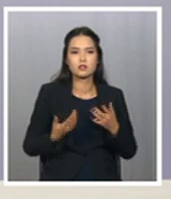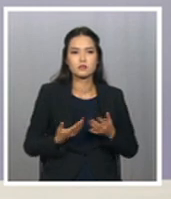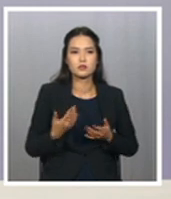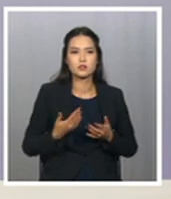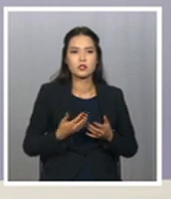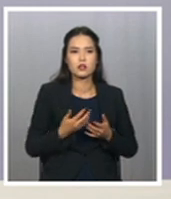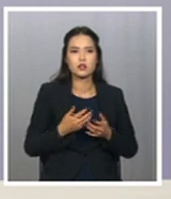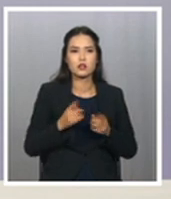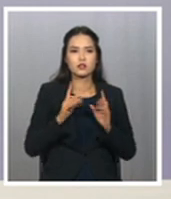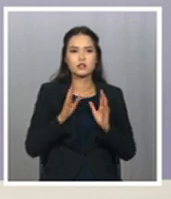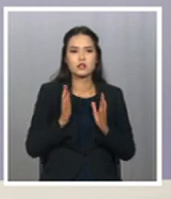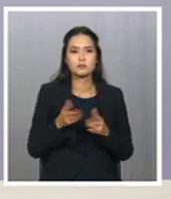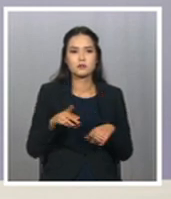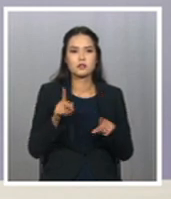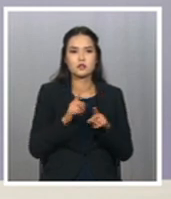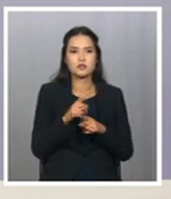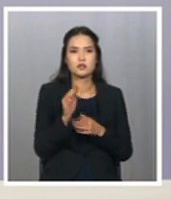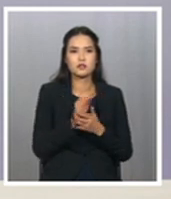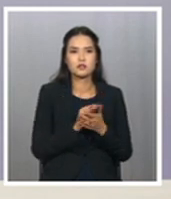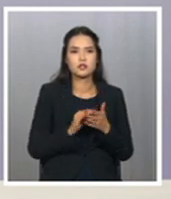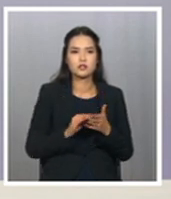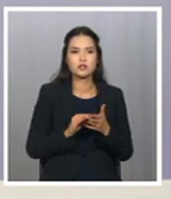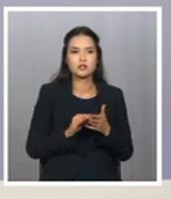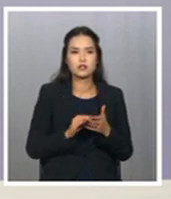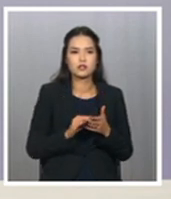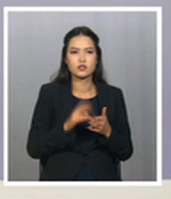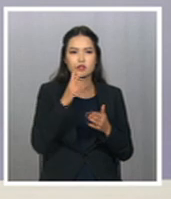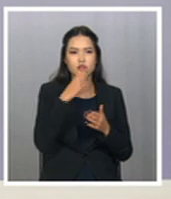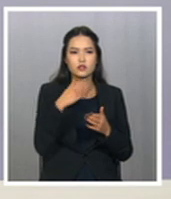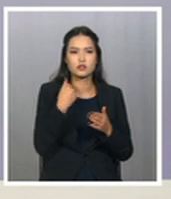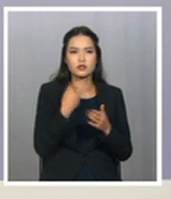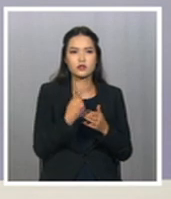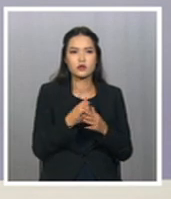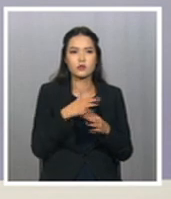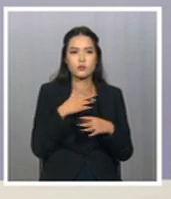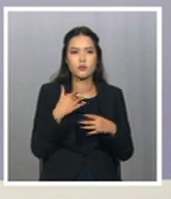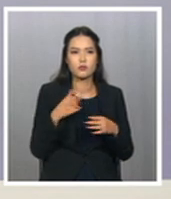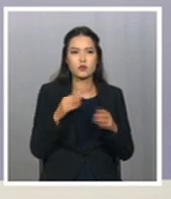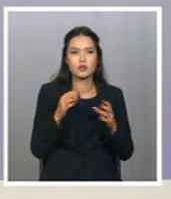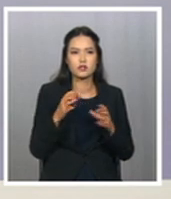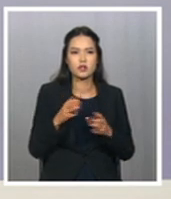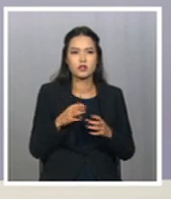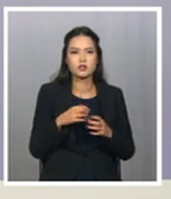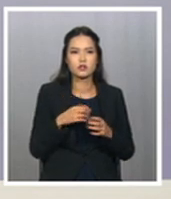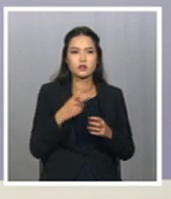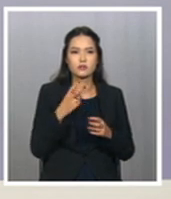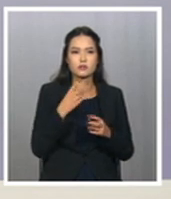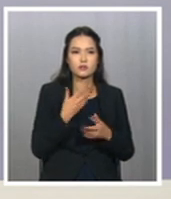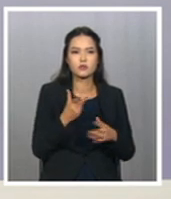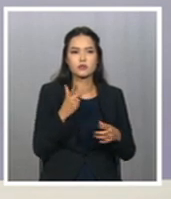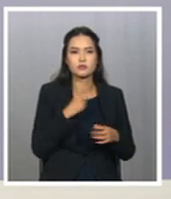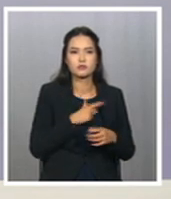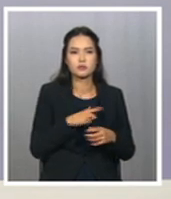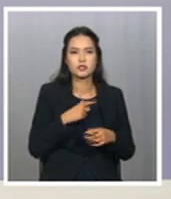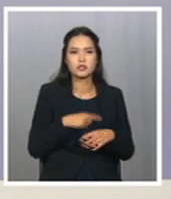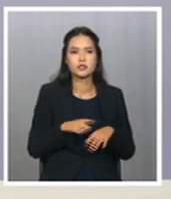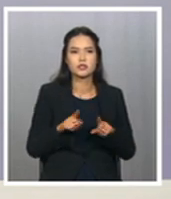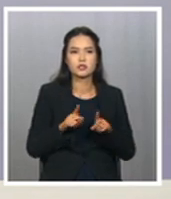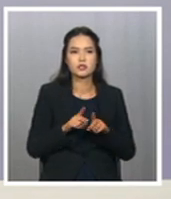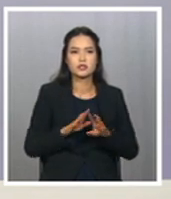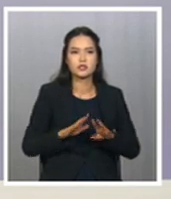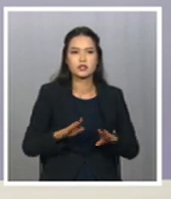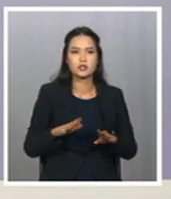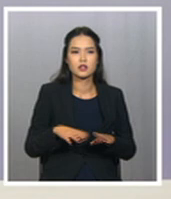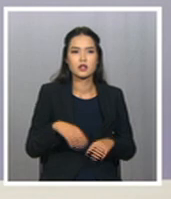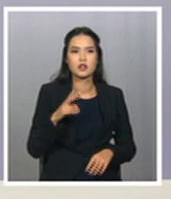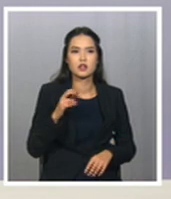Жампида сияқты шығармаларындағы көркем образдарының рухы мен мінезі тек қана қырғыз